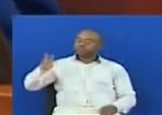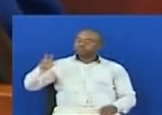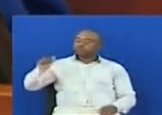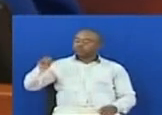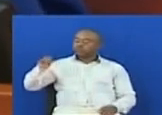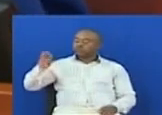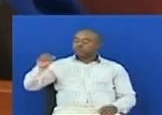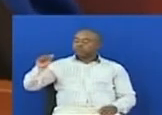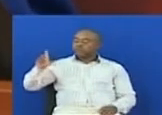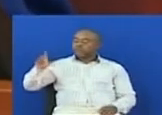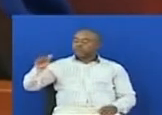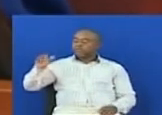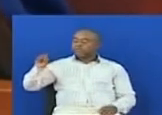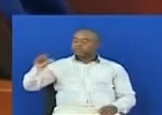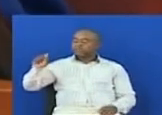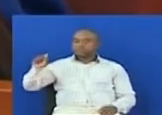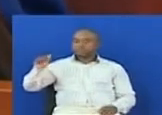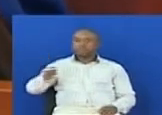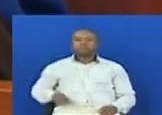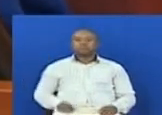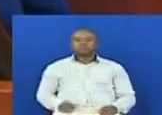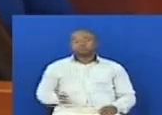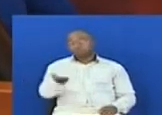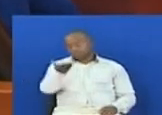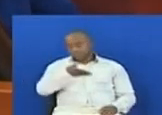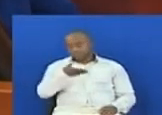utafuatiwa na Mheshimiwa Bobali, alafu tutaendelea.